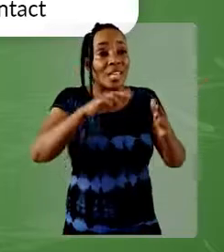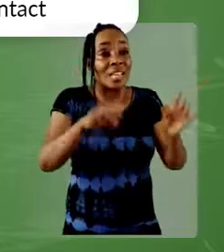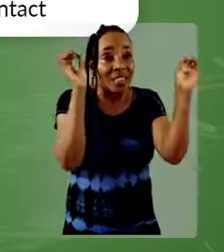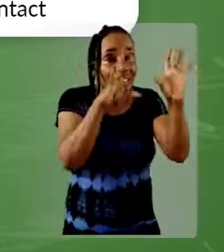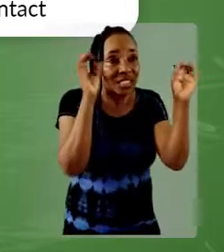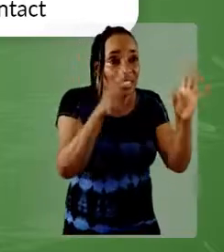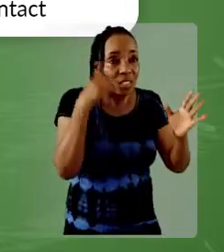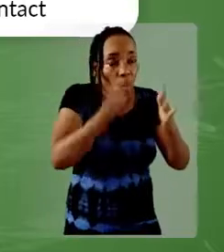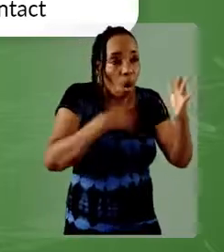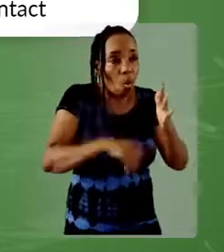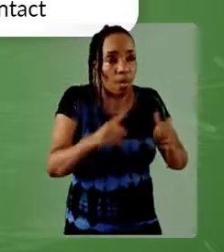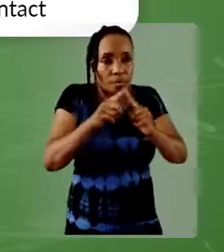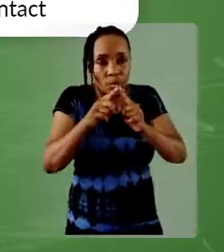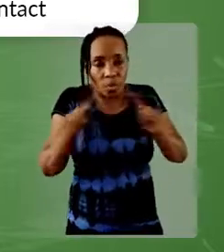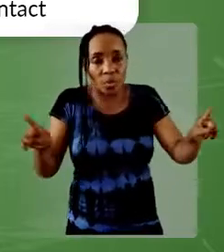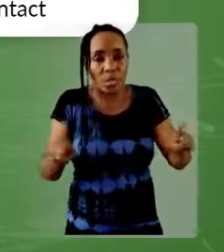l'électrocution,